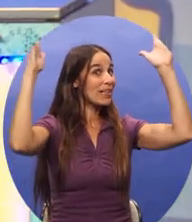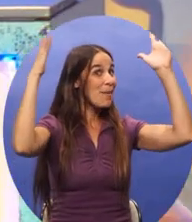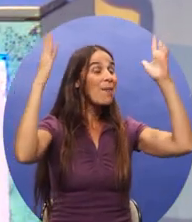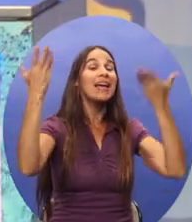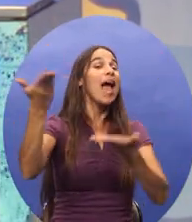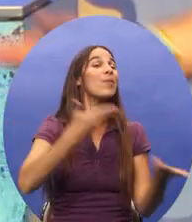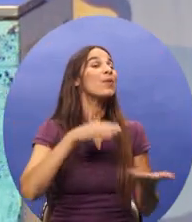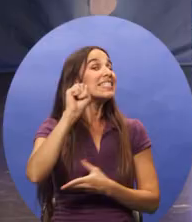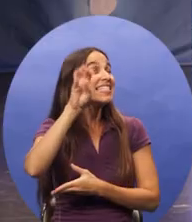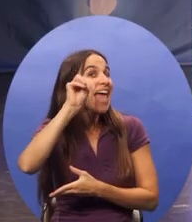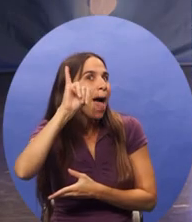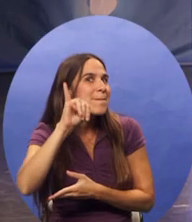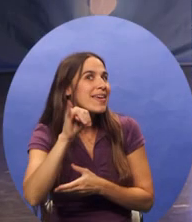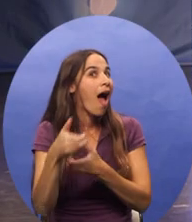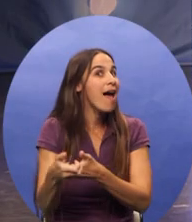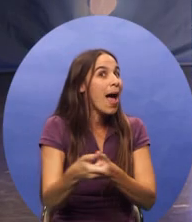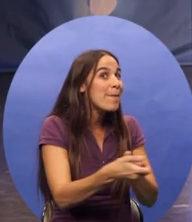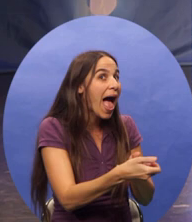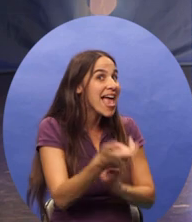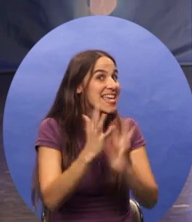סמי הקבאי!